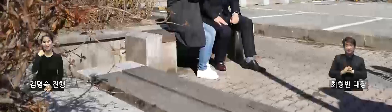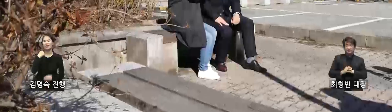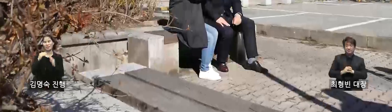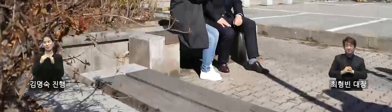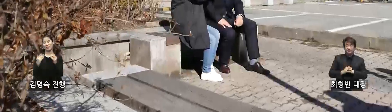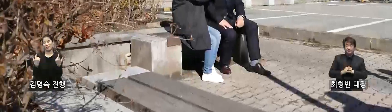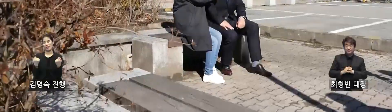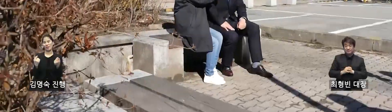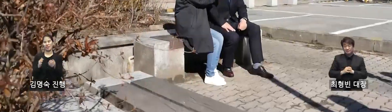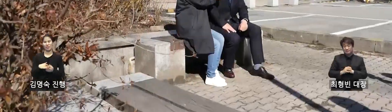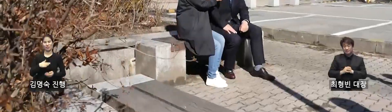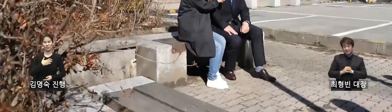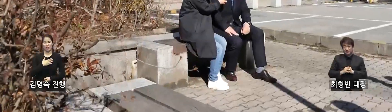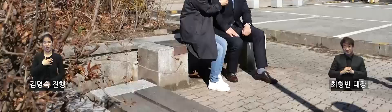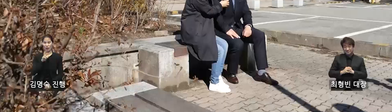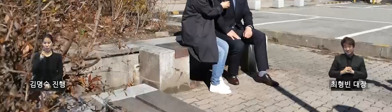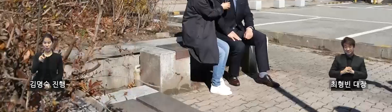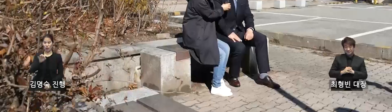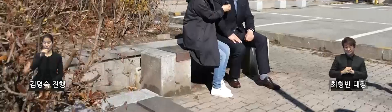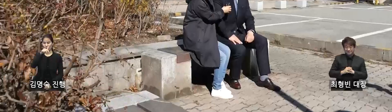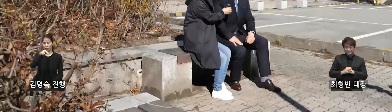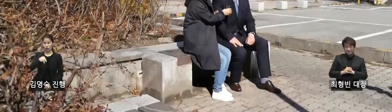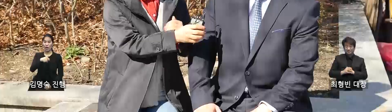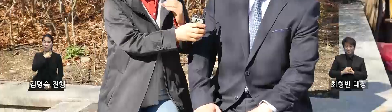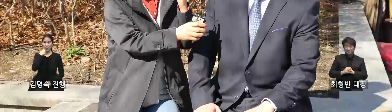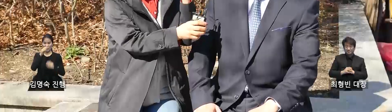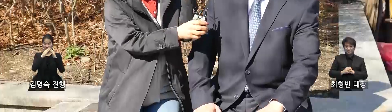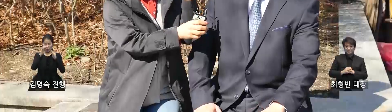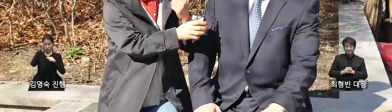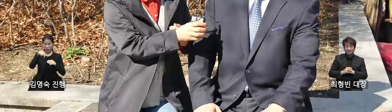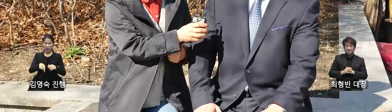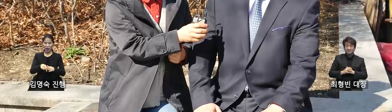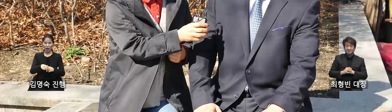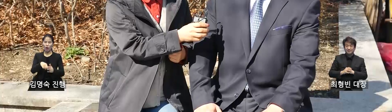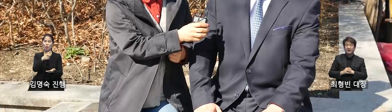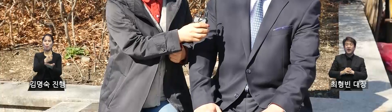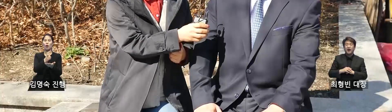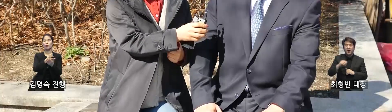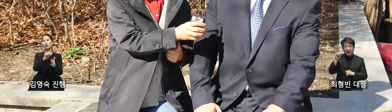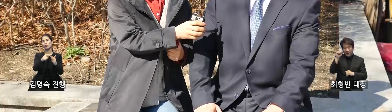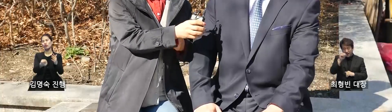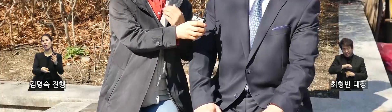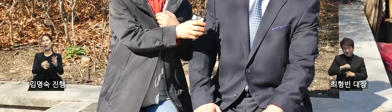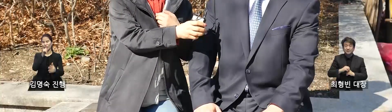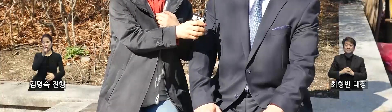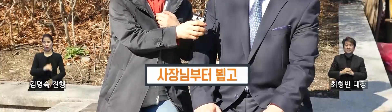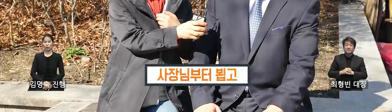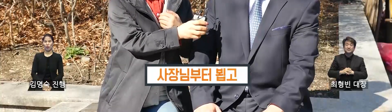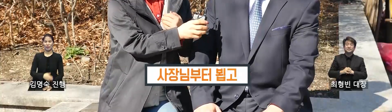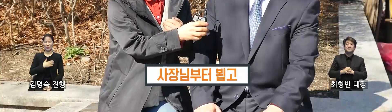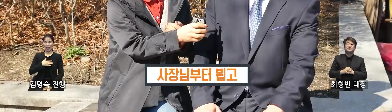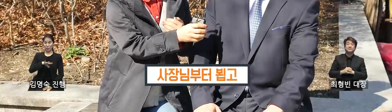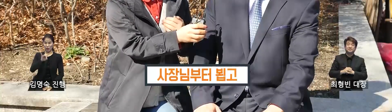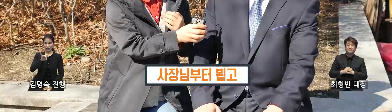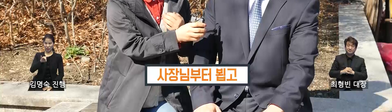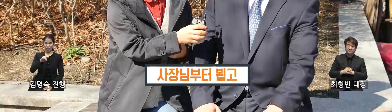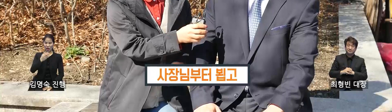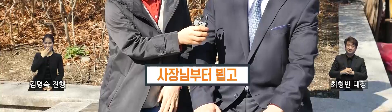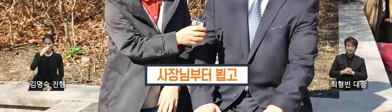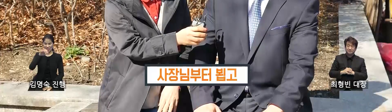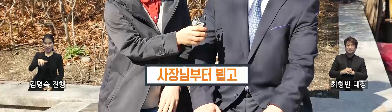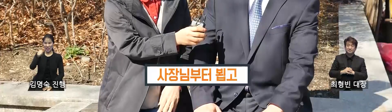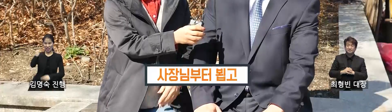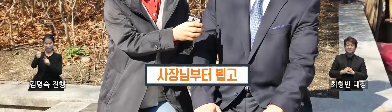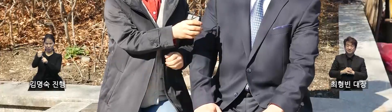저희 저희 명숙의 맛집 천하의 이 박스가 있어요 4 제가 먼저 사장님을 좀